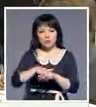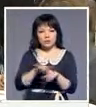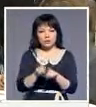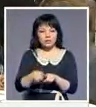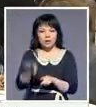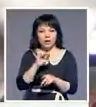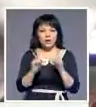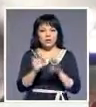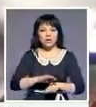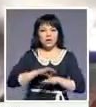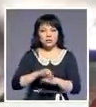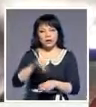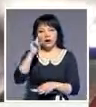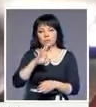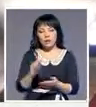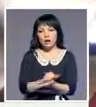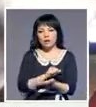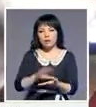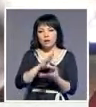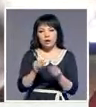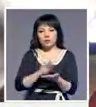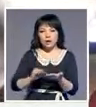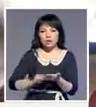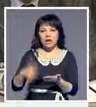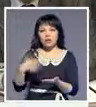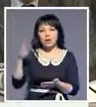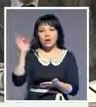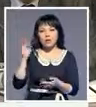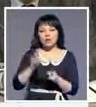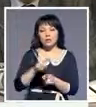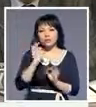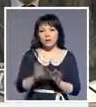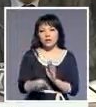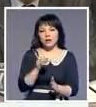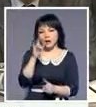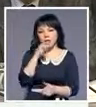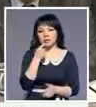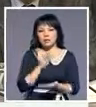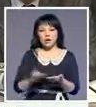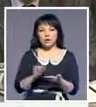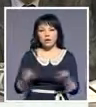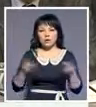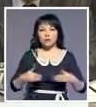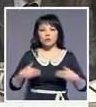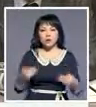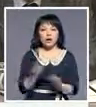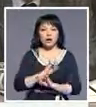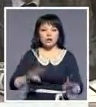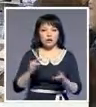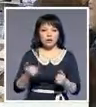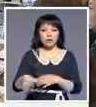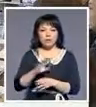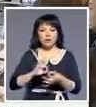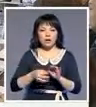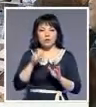мекемелердегі ресми жиындар мен жазылатын қағаздар құрғанда 50% қазақша болу керек деген ұсыныстар да айтылды. Осы күнге дейін екі ғана